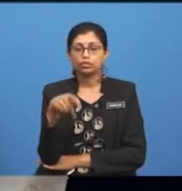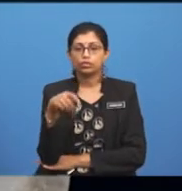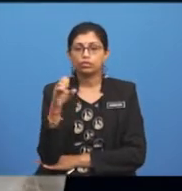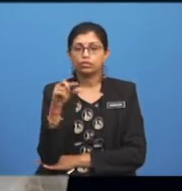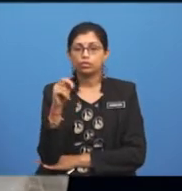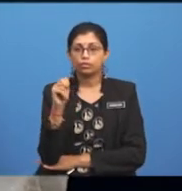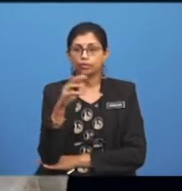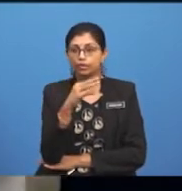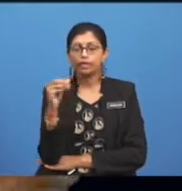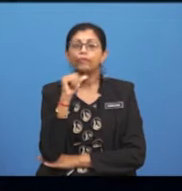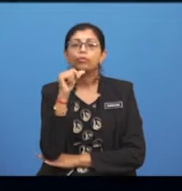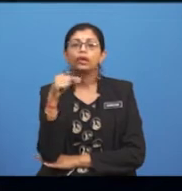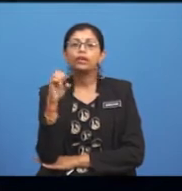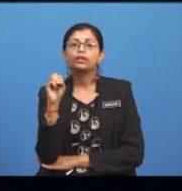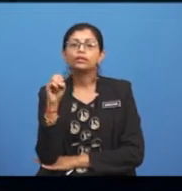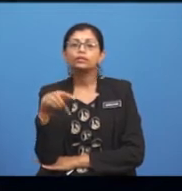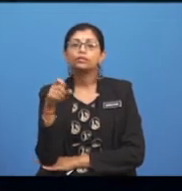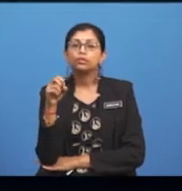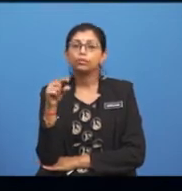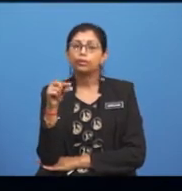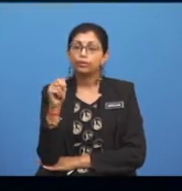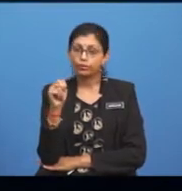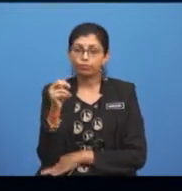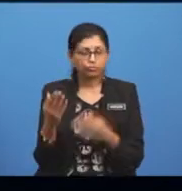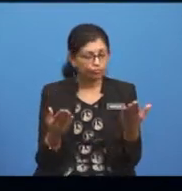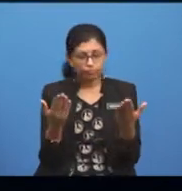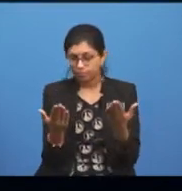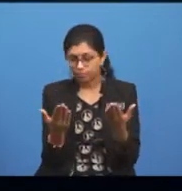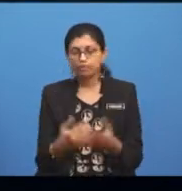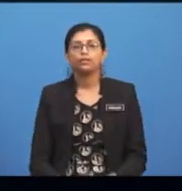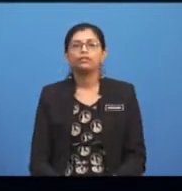bukan geopegun? Mari kita senaraikan